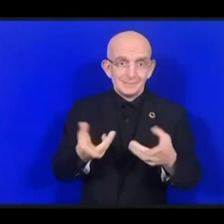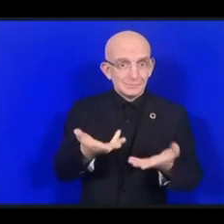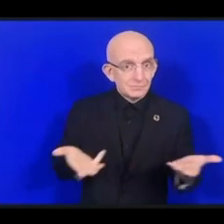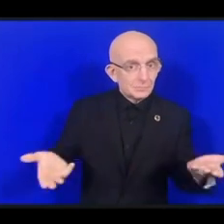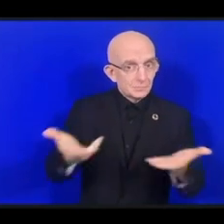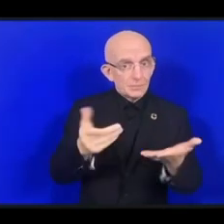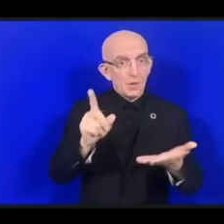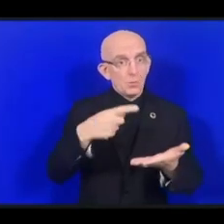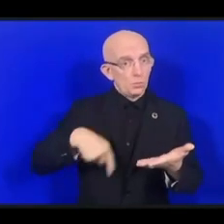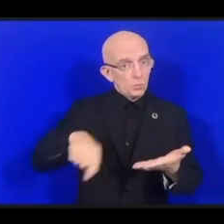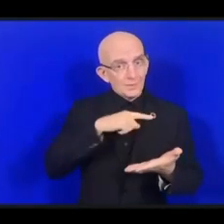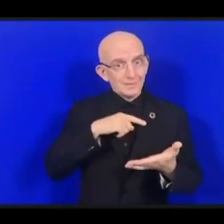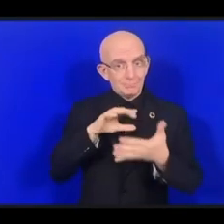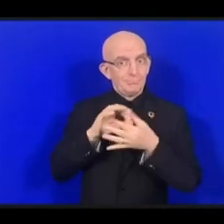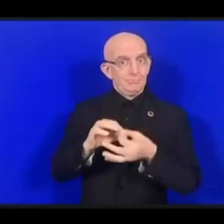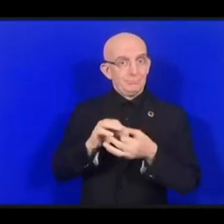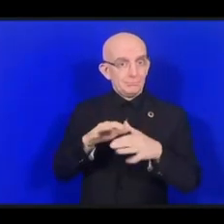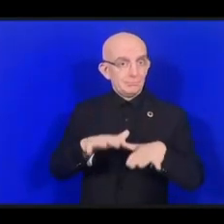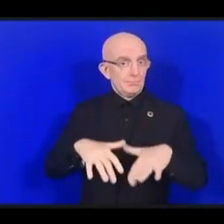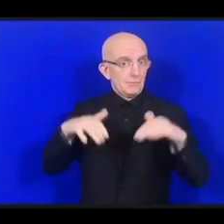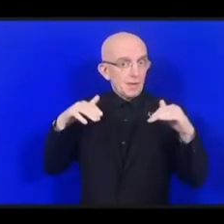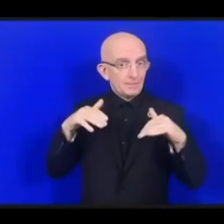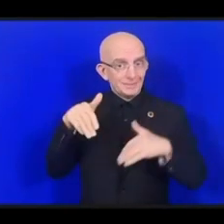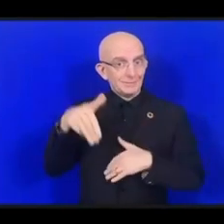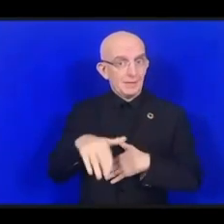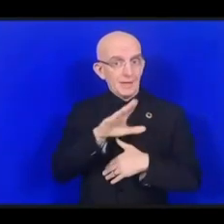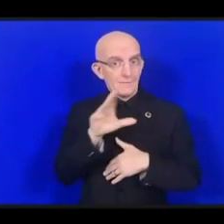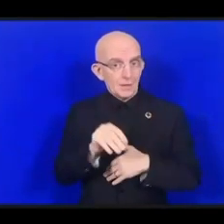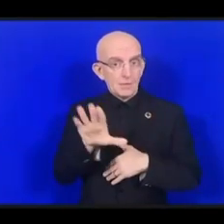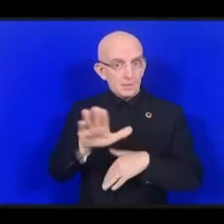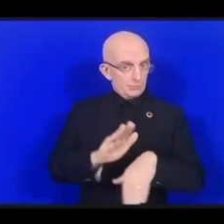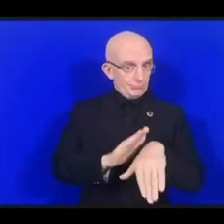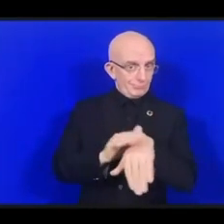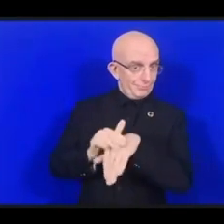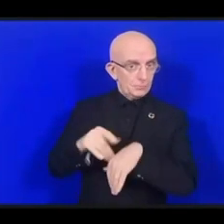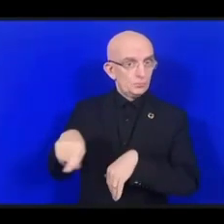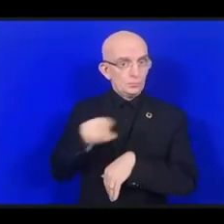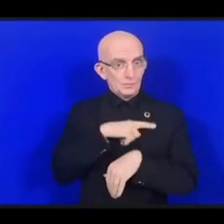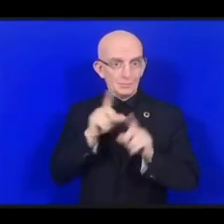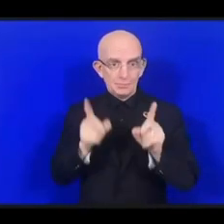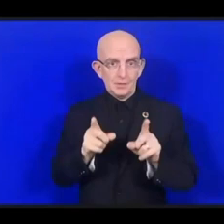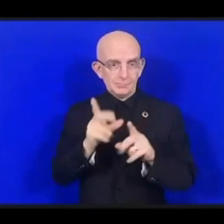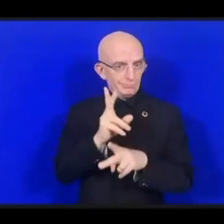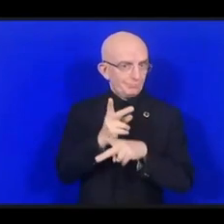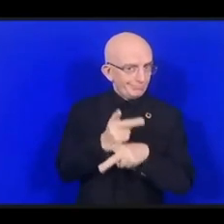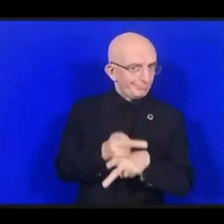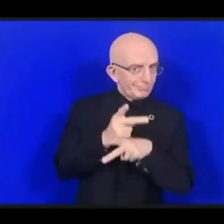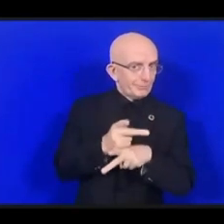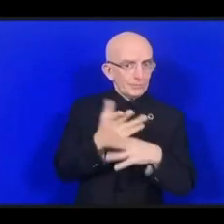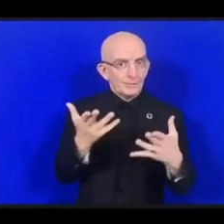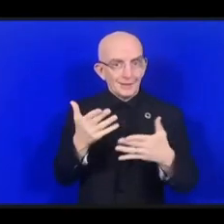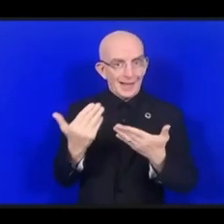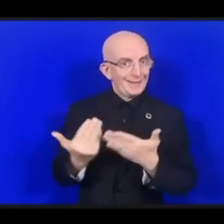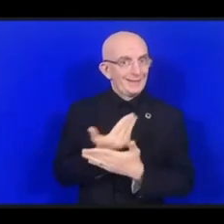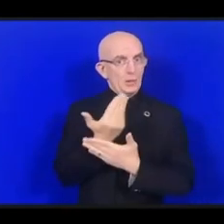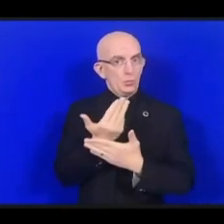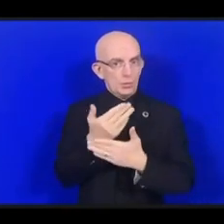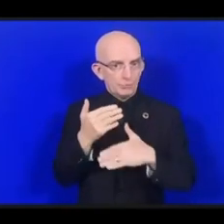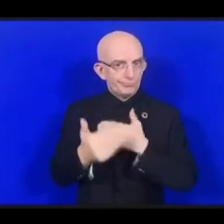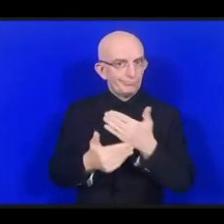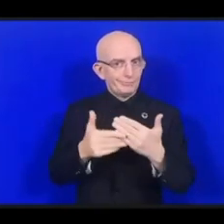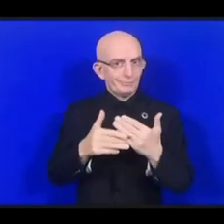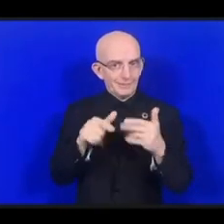et les pays du reste du monde ce qui fait partie de ce qui nous préoccupe au